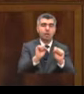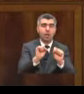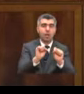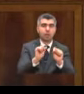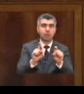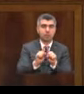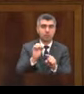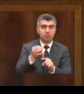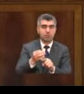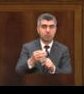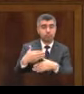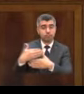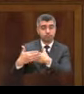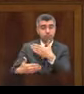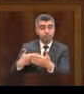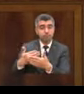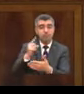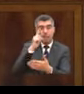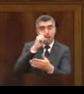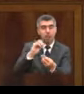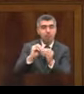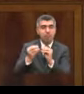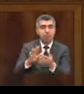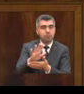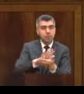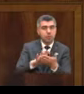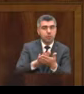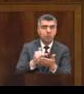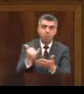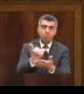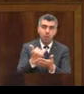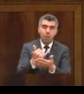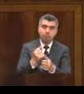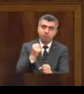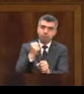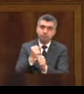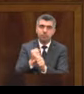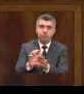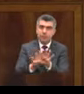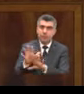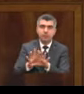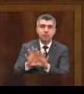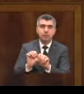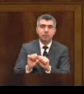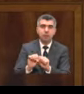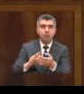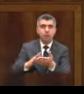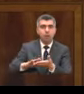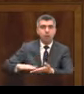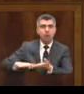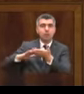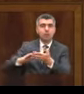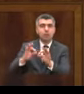قد تكون لها تداعيات شاملة، وهذا ما يتطلب منا مزيدا من تقوية مؤسسة الأسرة ومؤسسات الاجتماعية